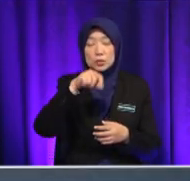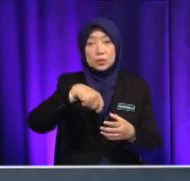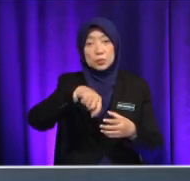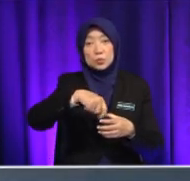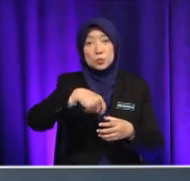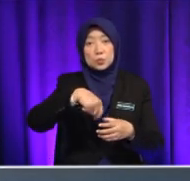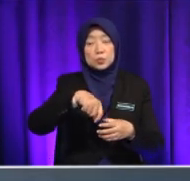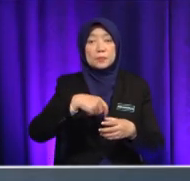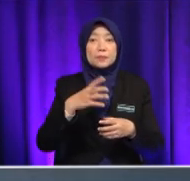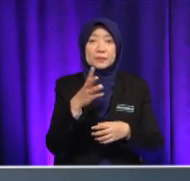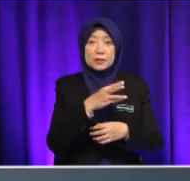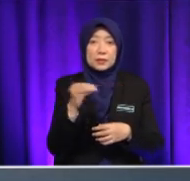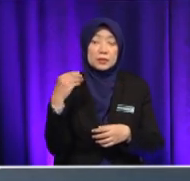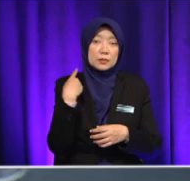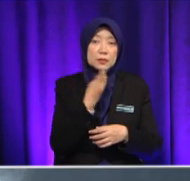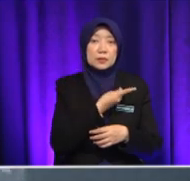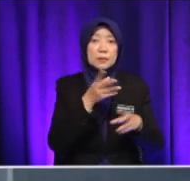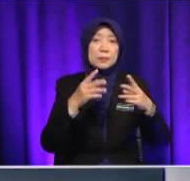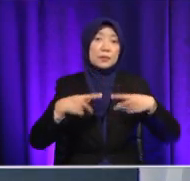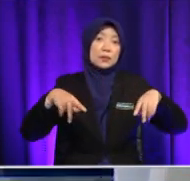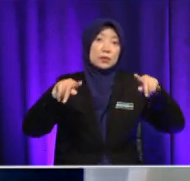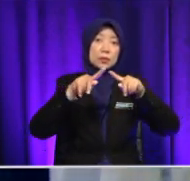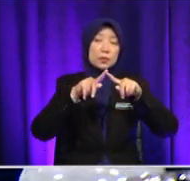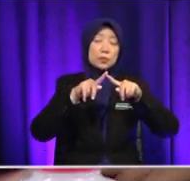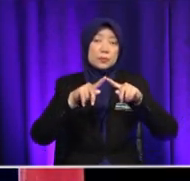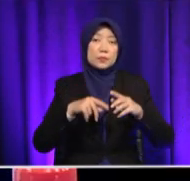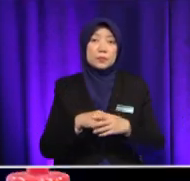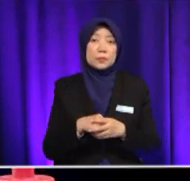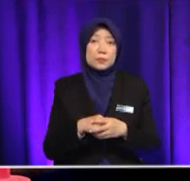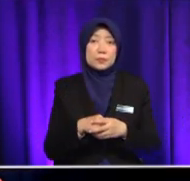kita perlukan juga marker dan juga